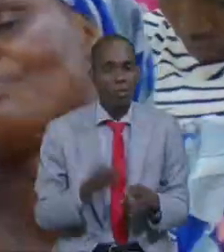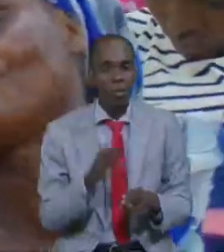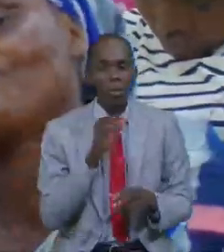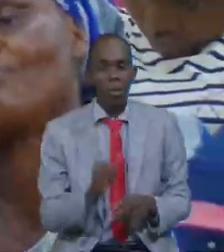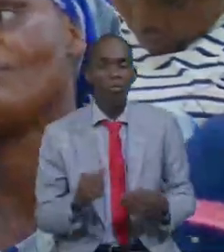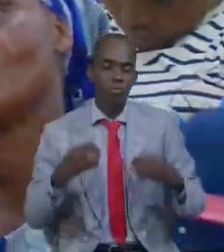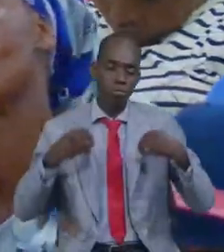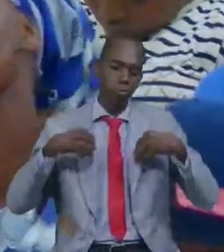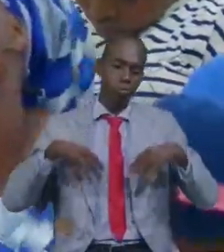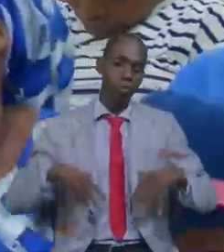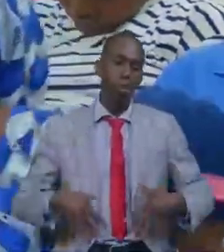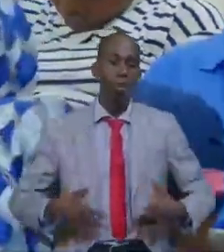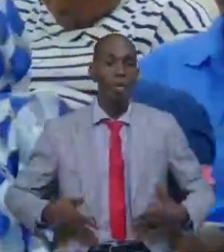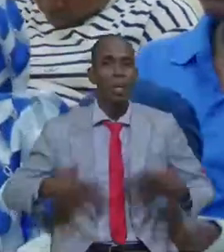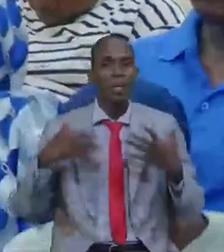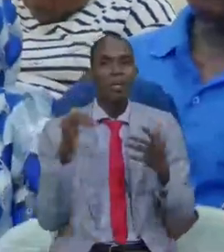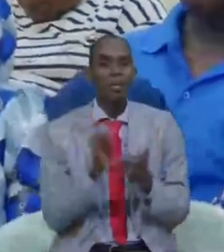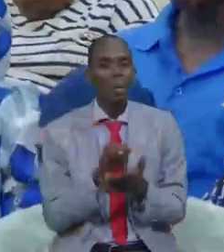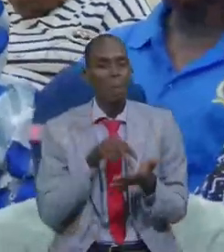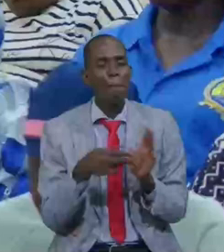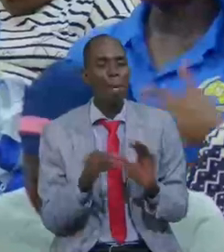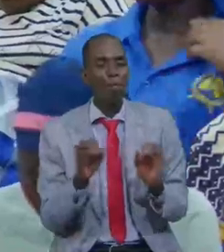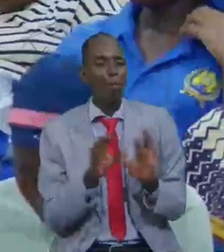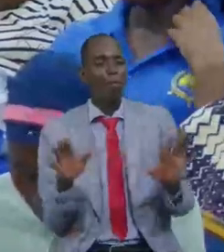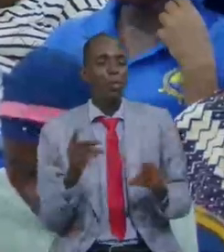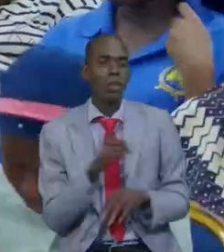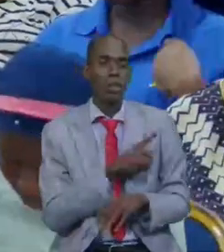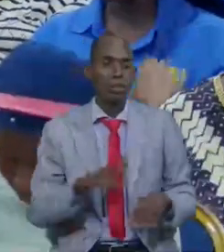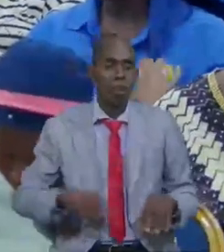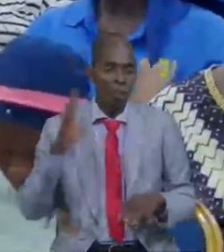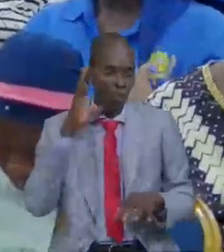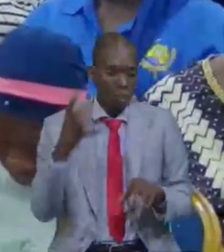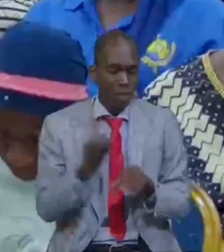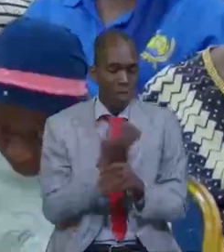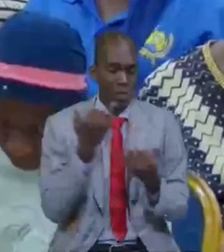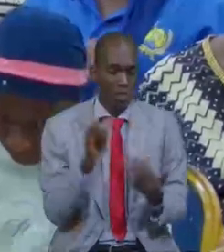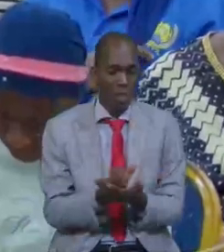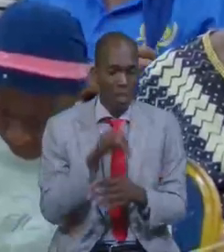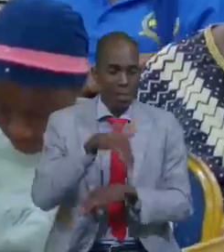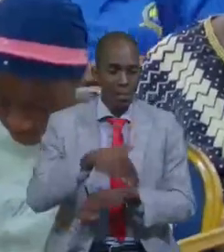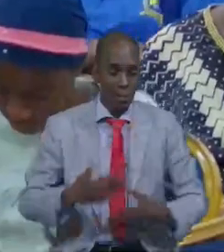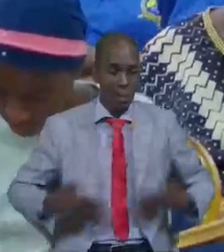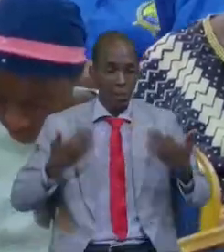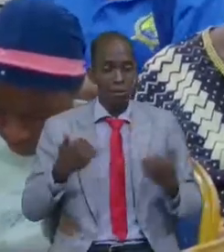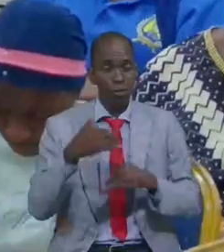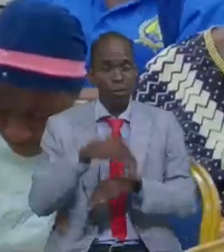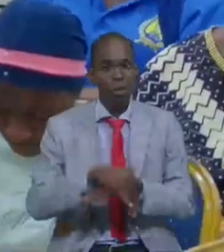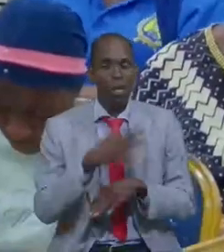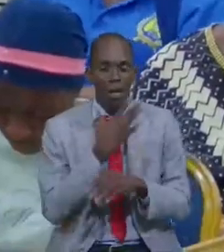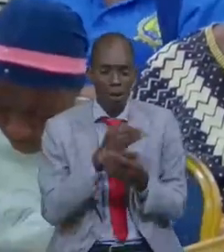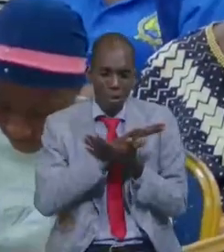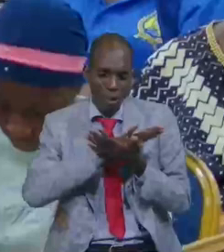Cette vie qui n'avait pas de sens. Dieu prendra cette vie ce soir. Il va te laver,